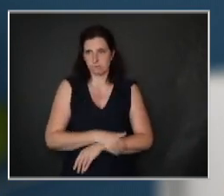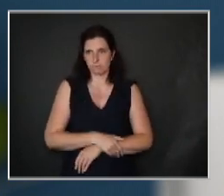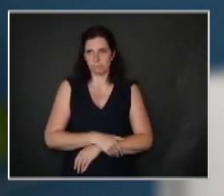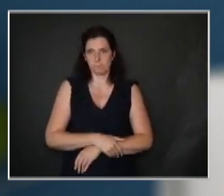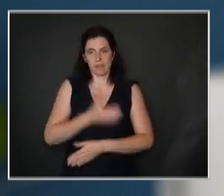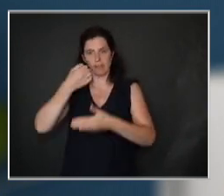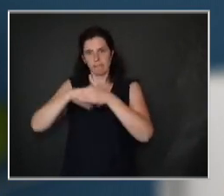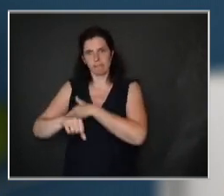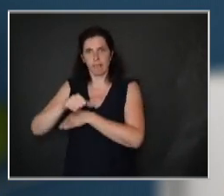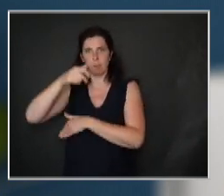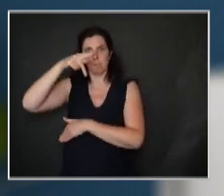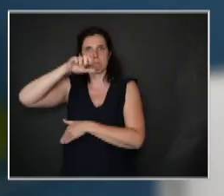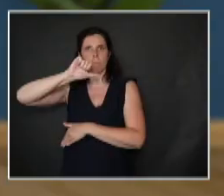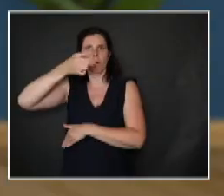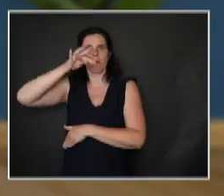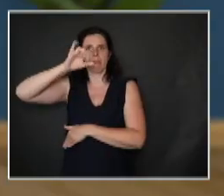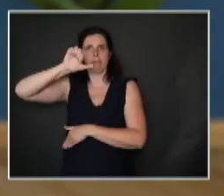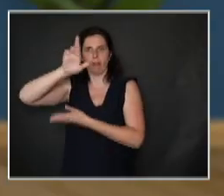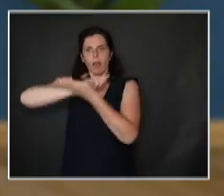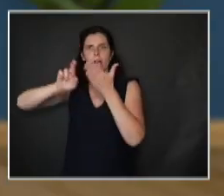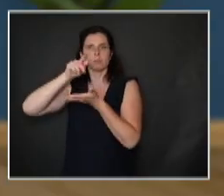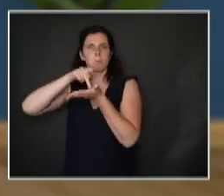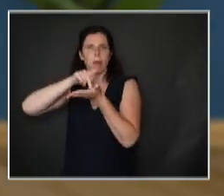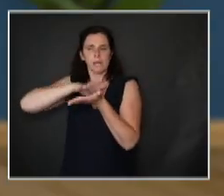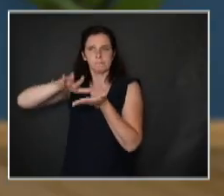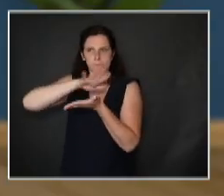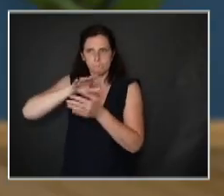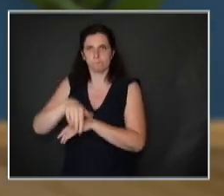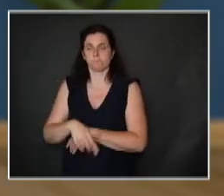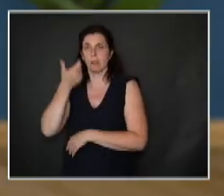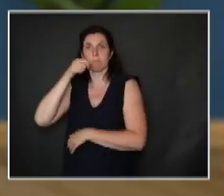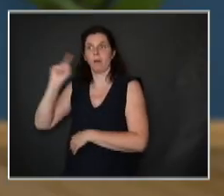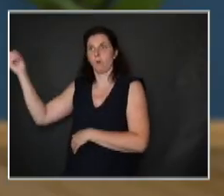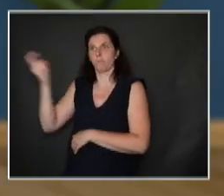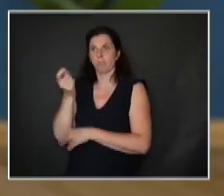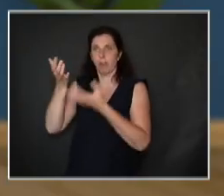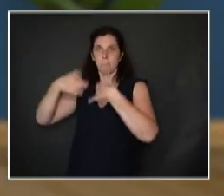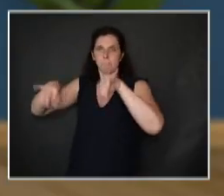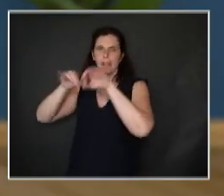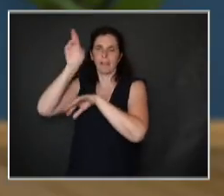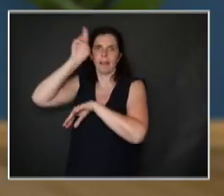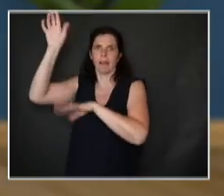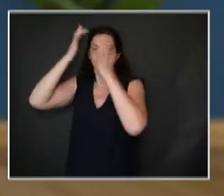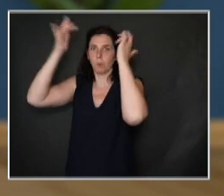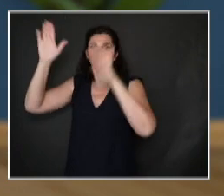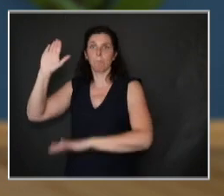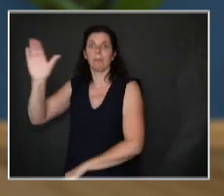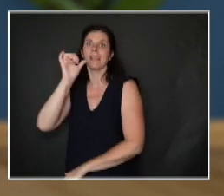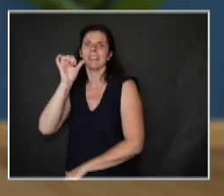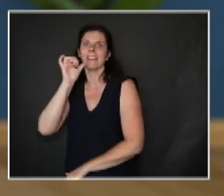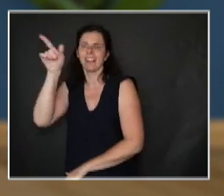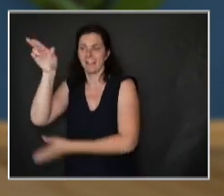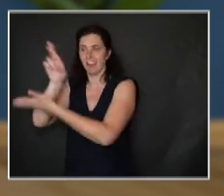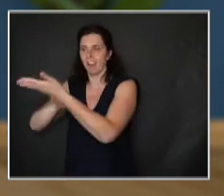Pantin, dans la région parisienne, ses parents nous arrivent d'un pays de rêve et de culture, l'Italie, d'une